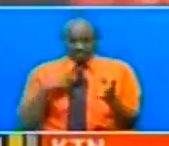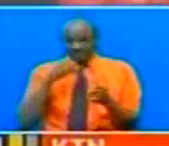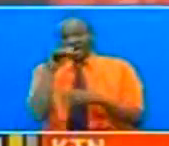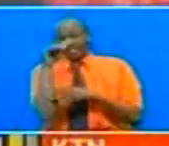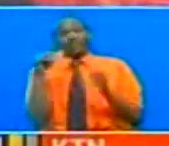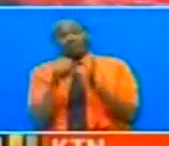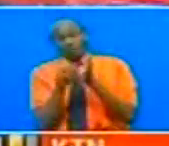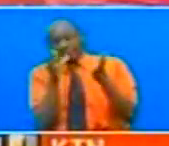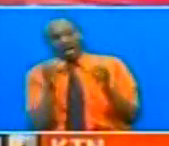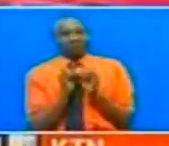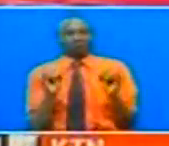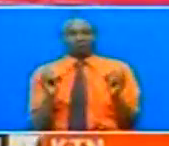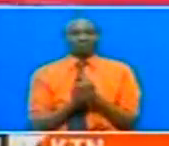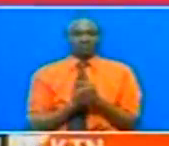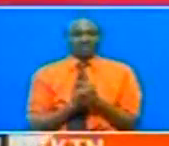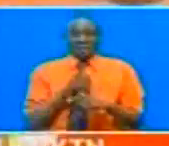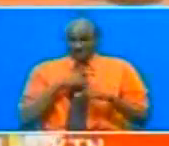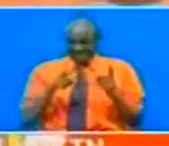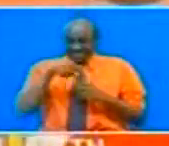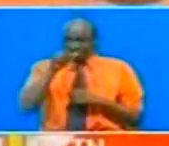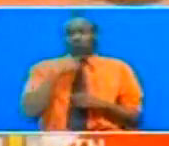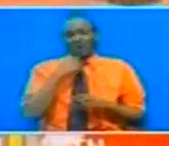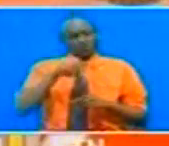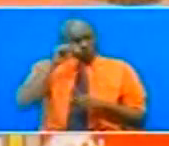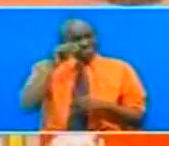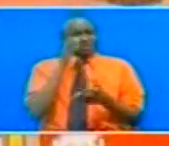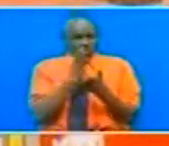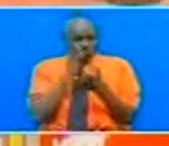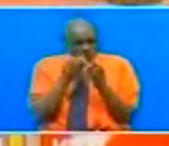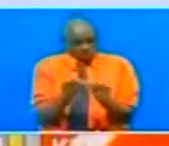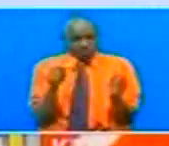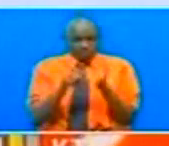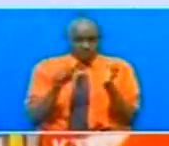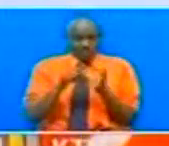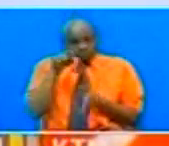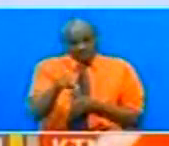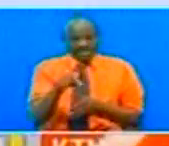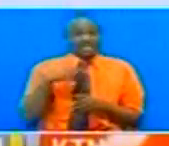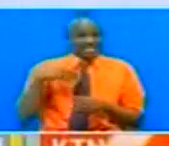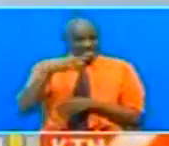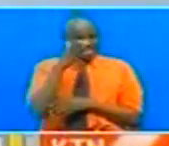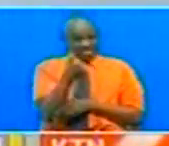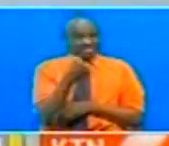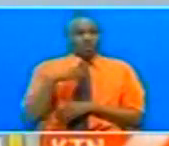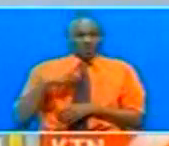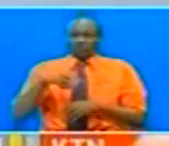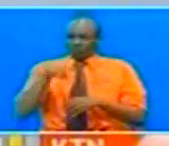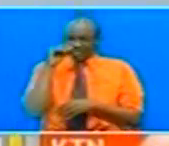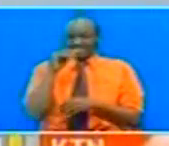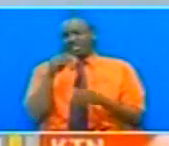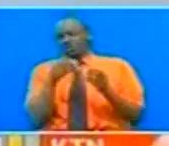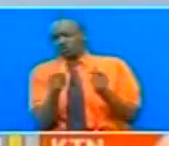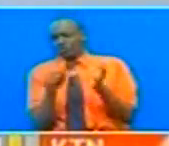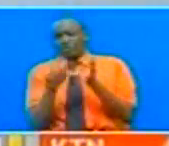yote. Na ili kutafuta mwafaka, mkutano wa hadhara ulifanywa mapema hii leo mjini humu kutafuta suluhu ili